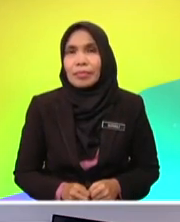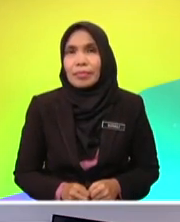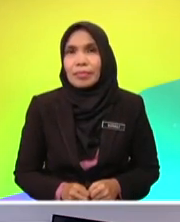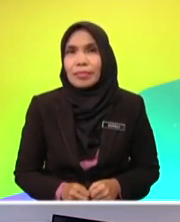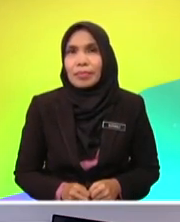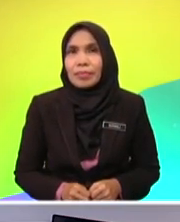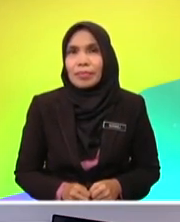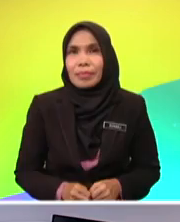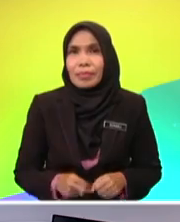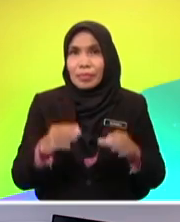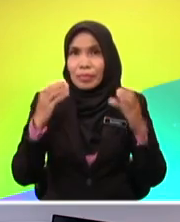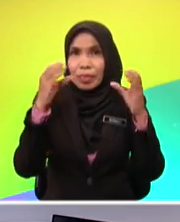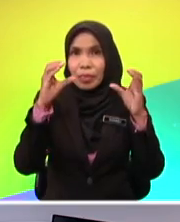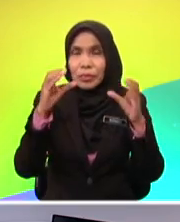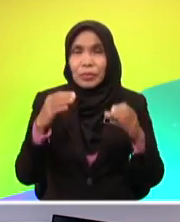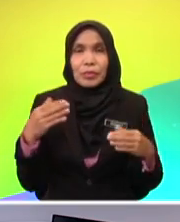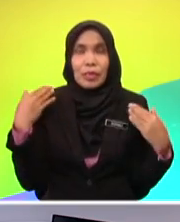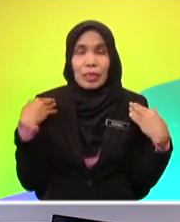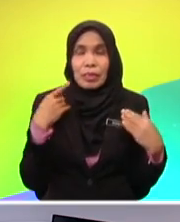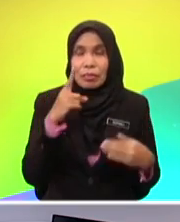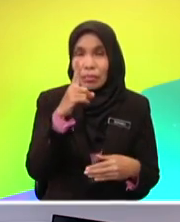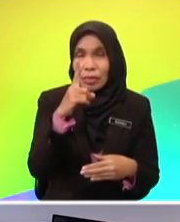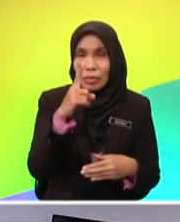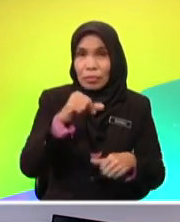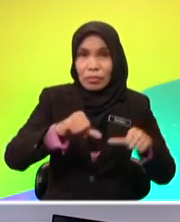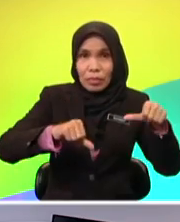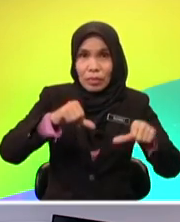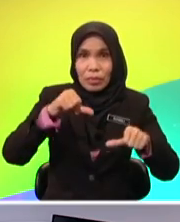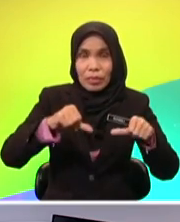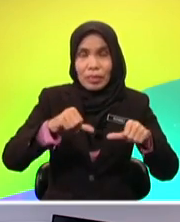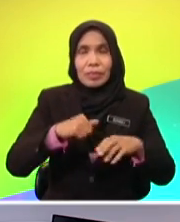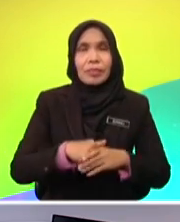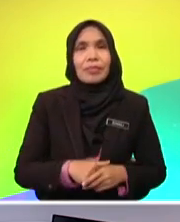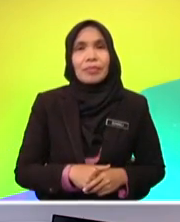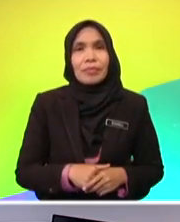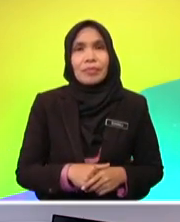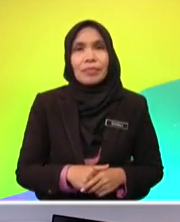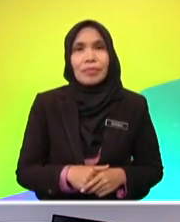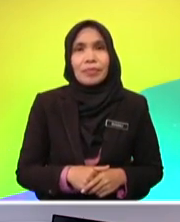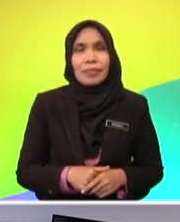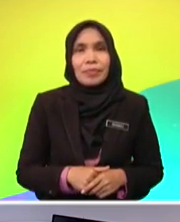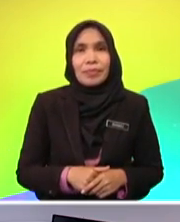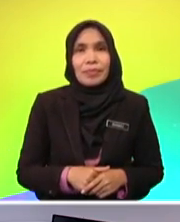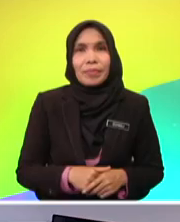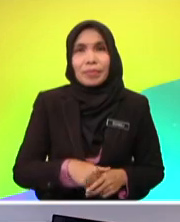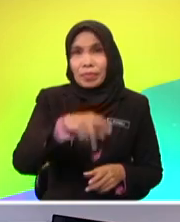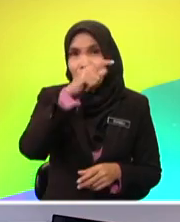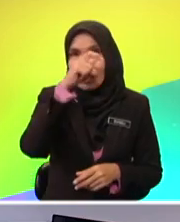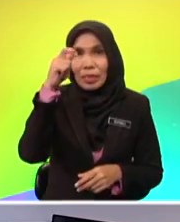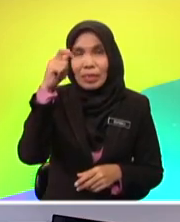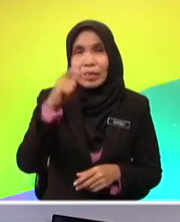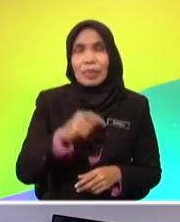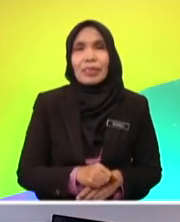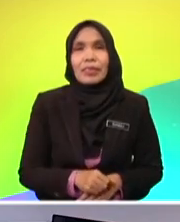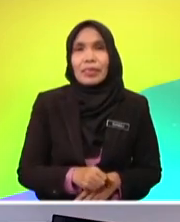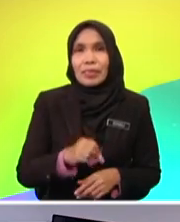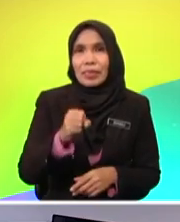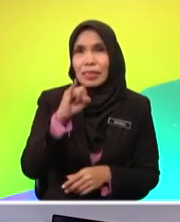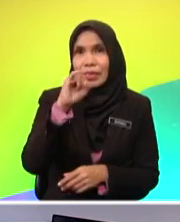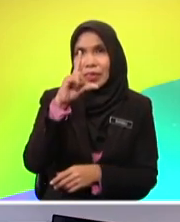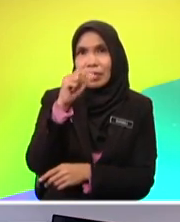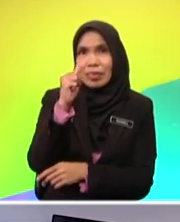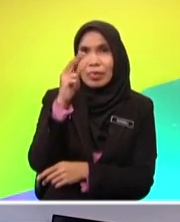telah sediakan satu set aktiviti yang cikgu namakan aktiviti teka silang kata. Oh, menarik okay, cikgu. Cikgu serahkan kepada Cikgu